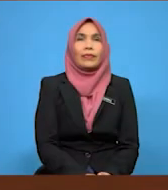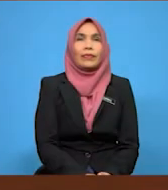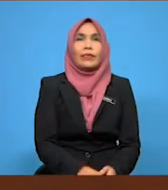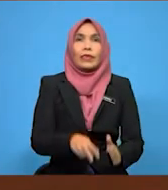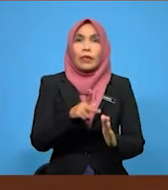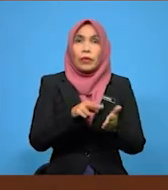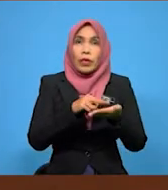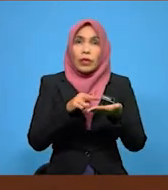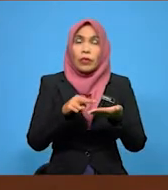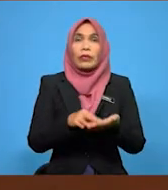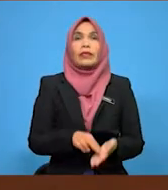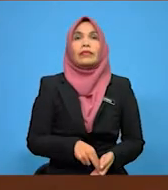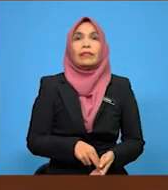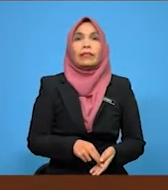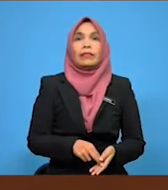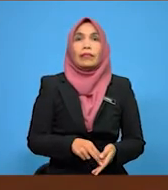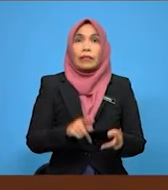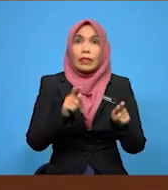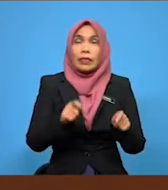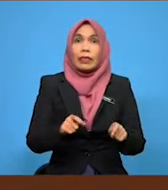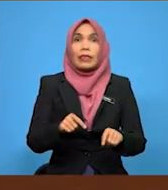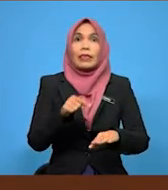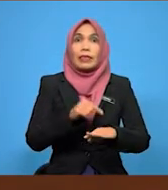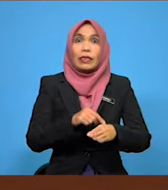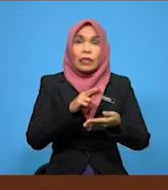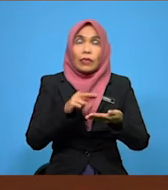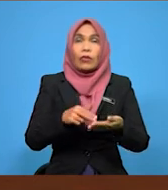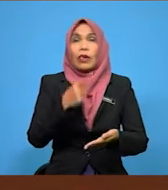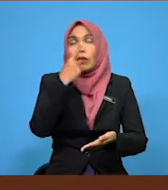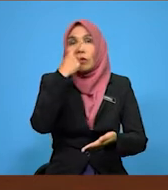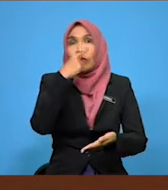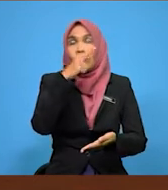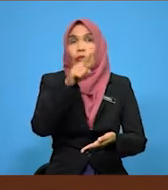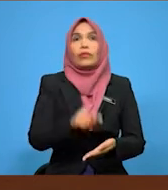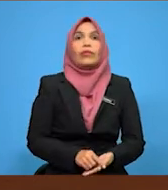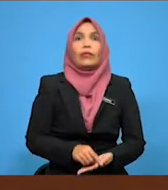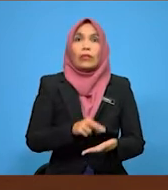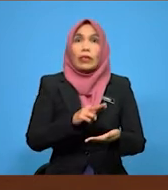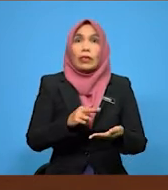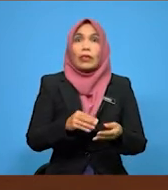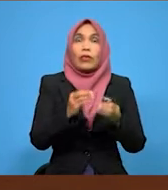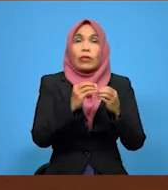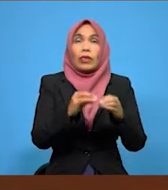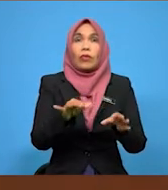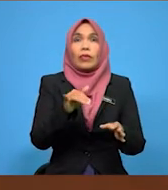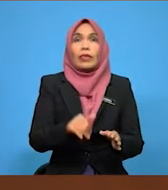Perikodan perlu dilakukan untuk merekod pengeluaran telur yang menepati